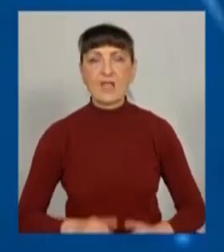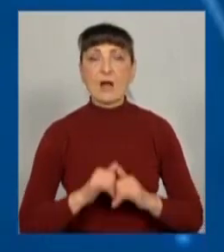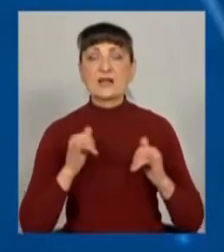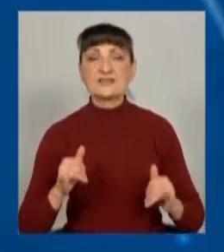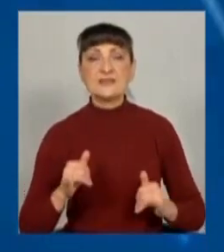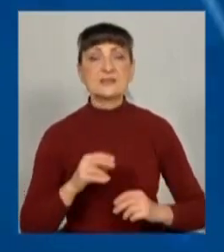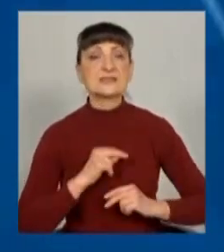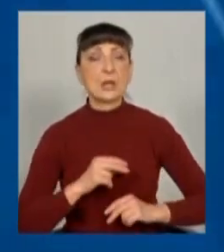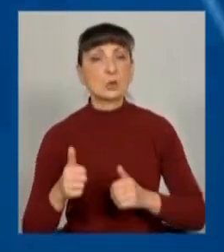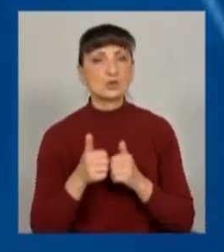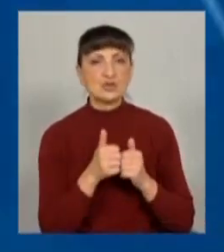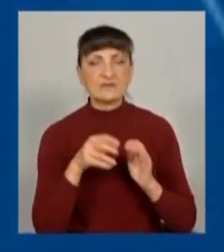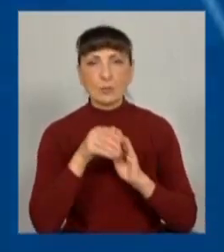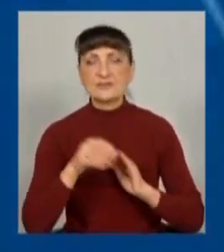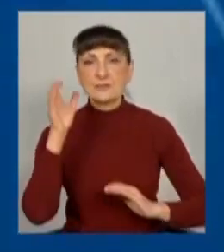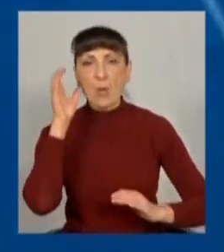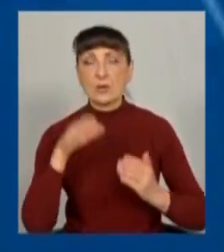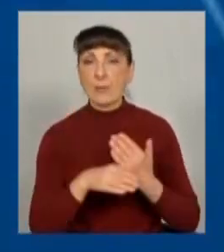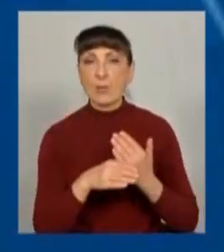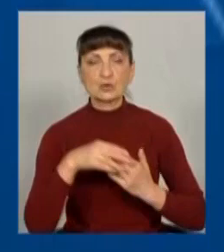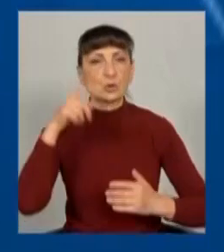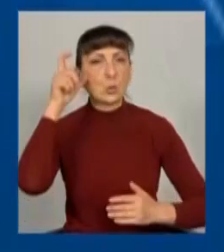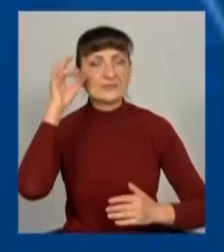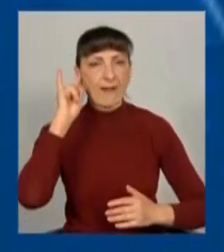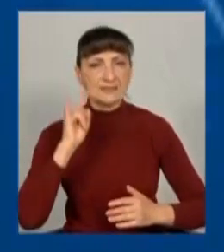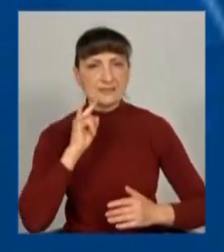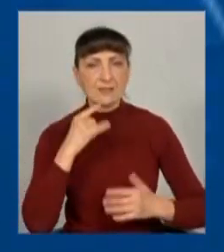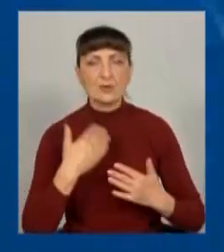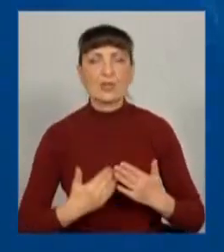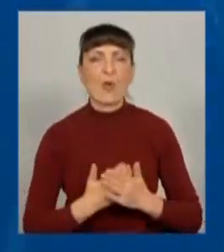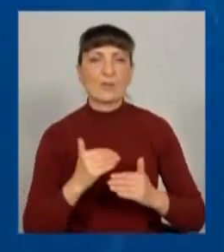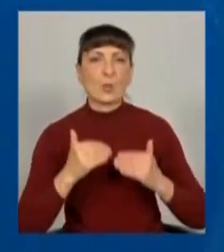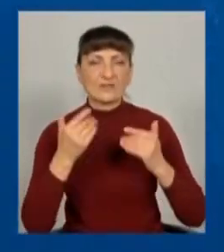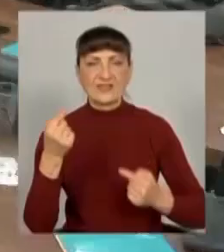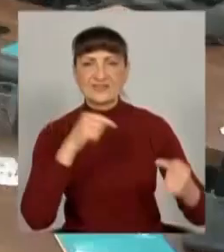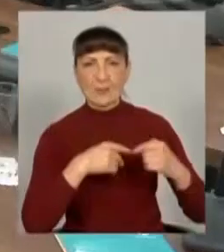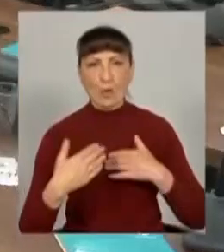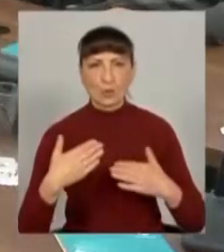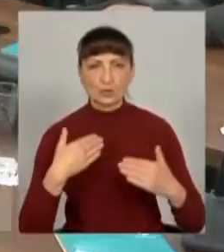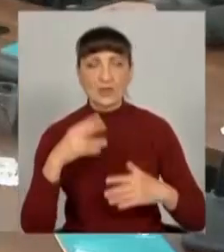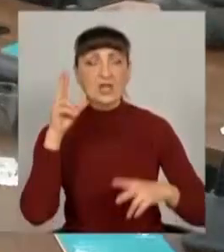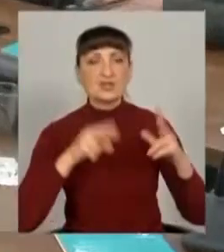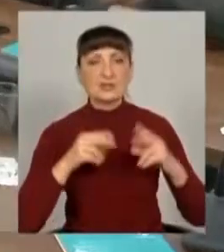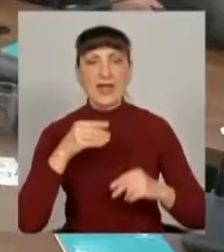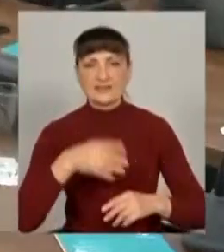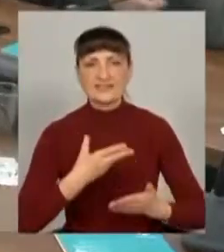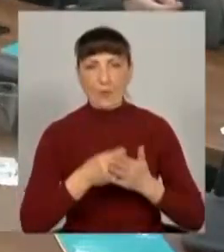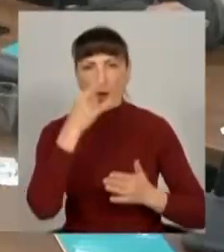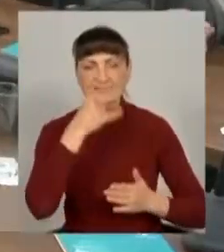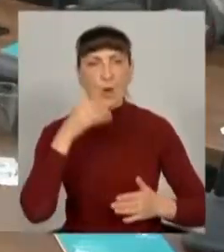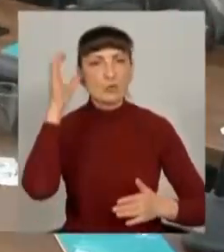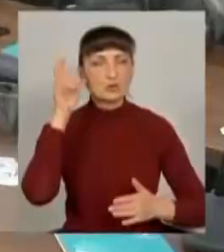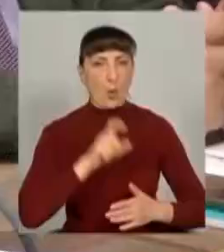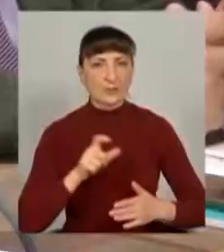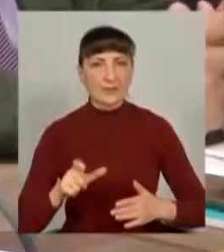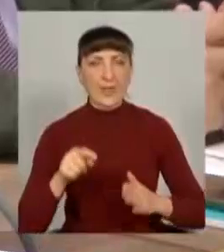Развитие сотрудничества в области науки позволит Турции и Казахстану выйти на новый уровень взаимоотношений, так считают отечественные ученые. По их